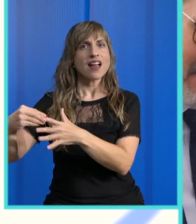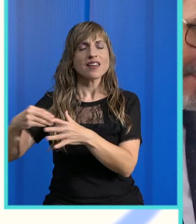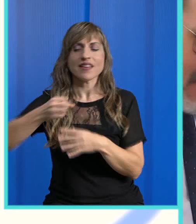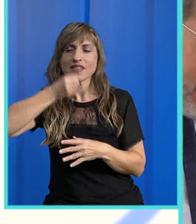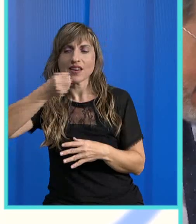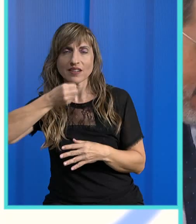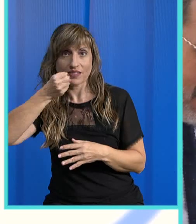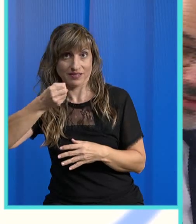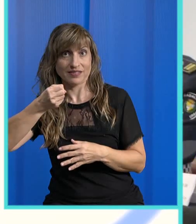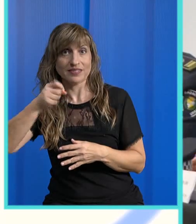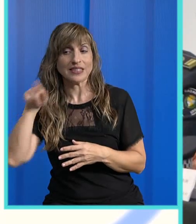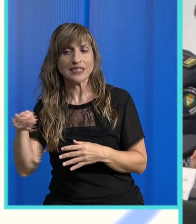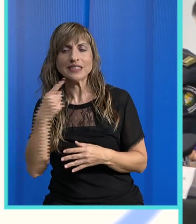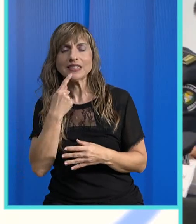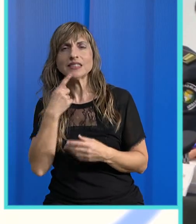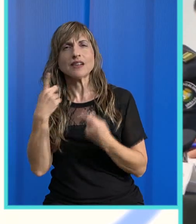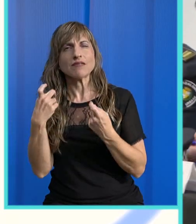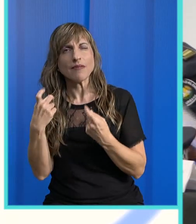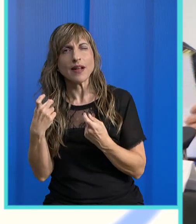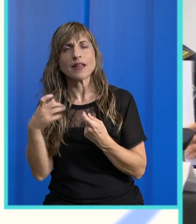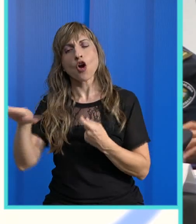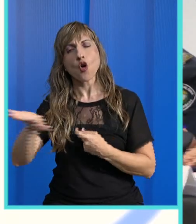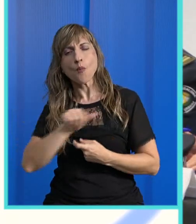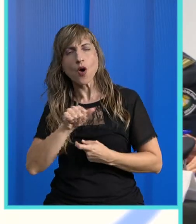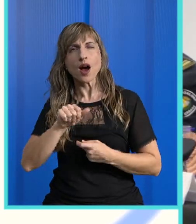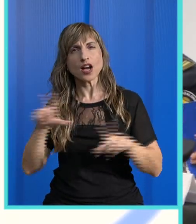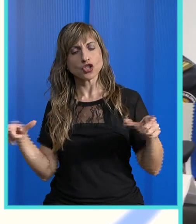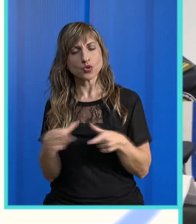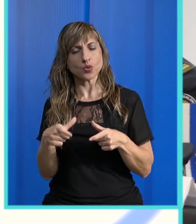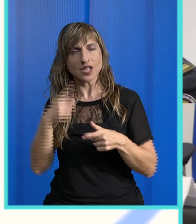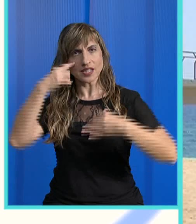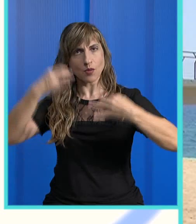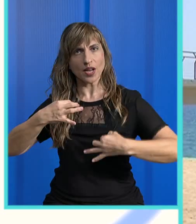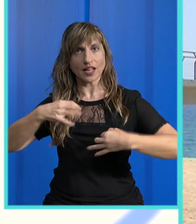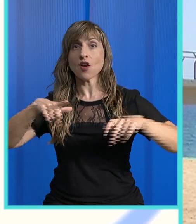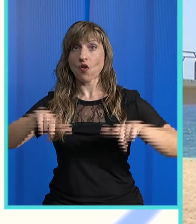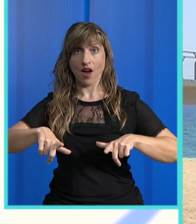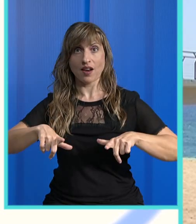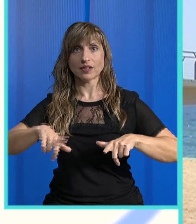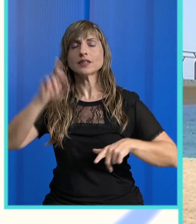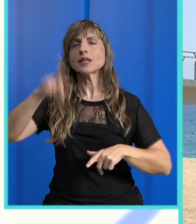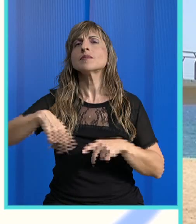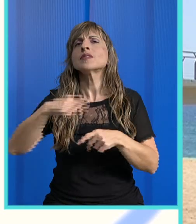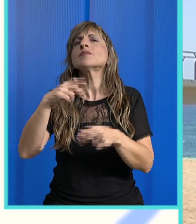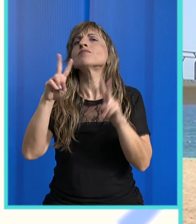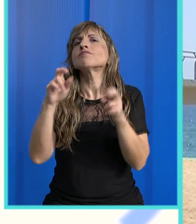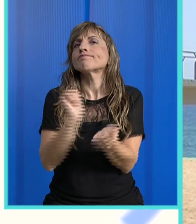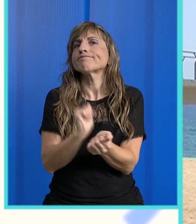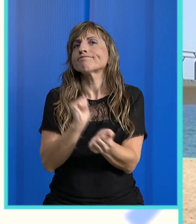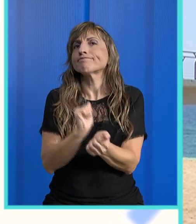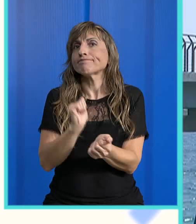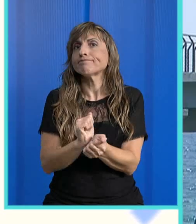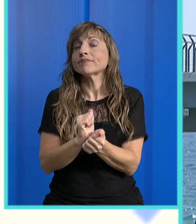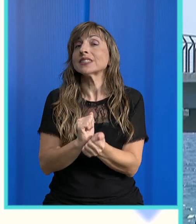Carrera, en la necessitat de convocar una junta de seguretat local. Pel que fa a altres temes pendents, García Albiol ha